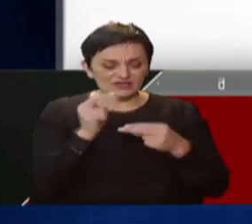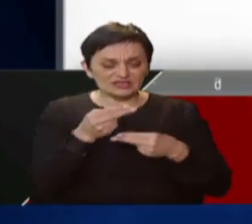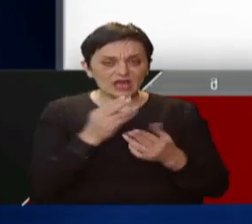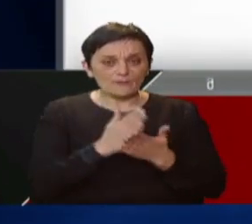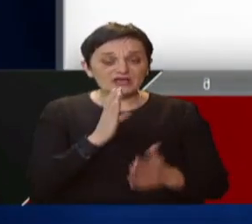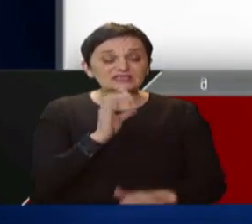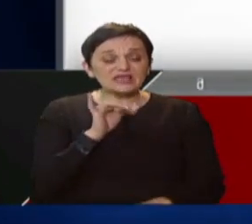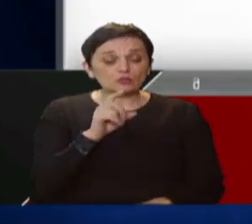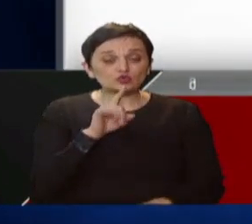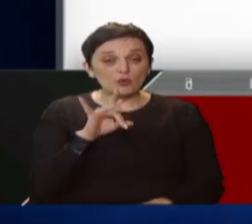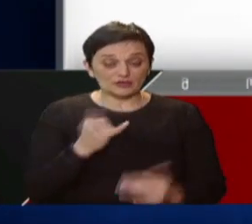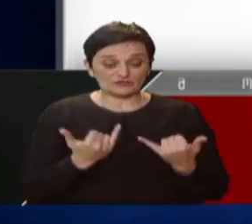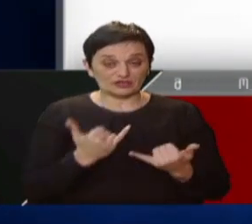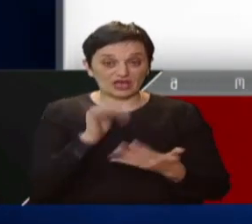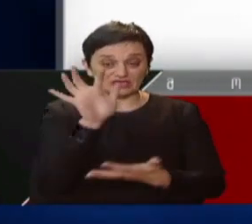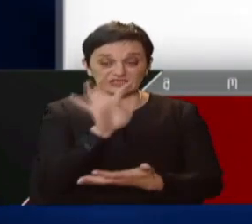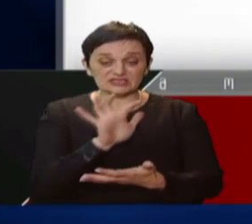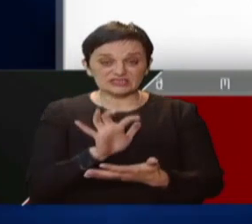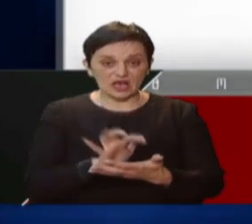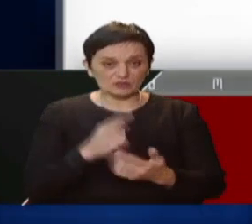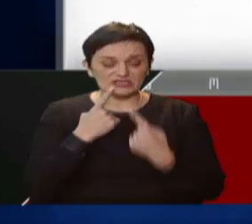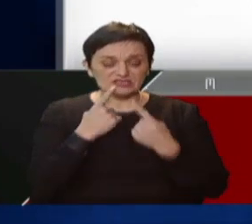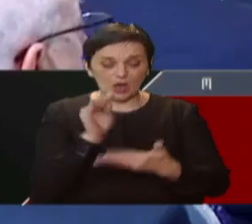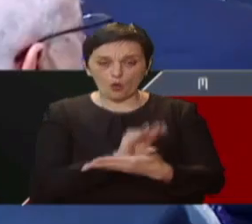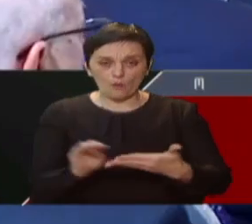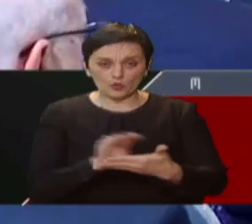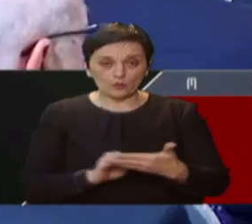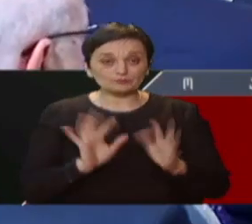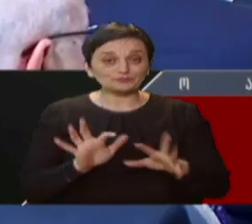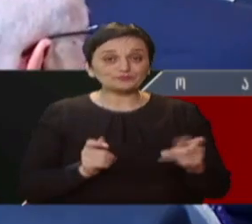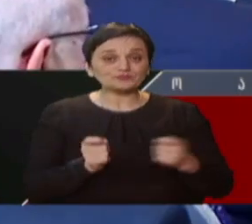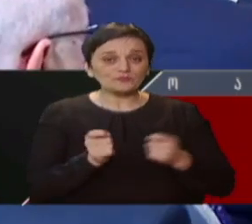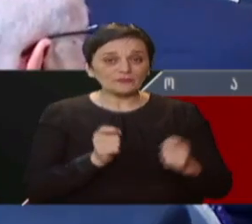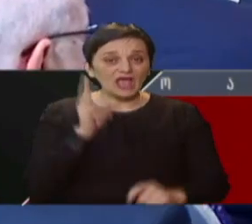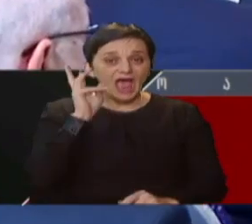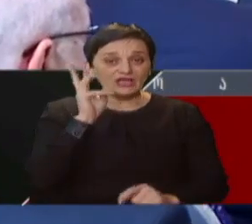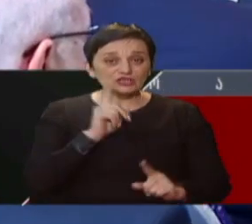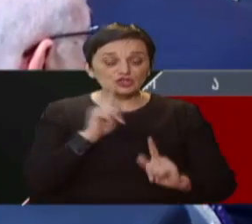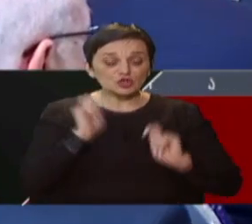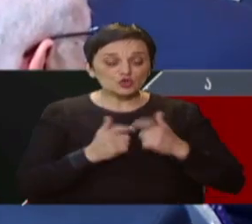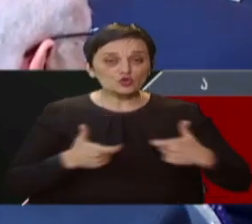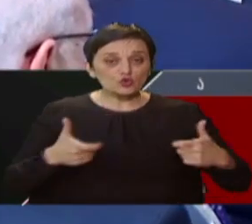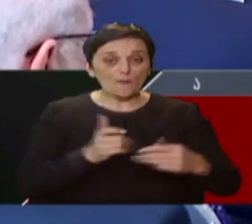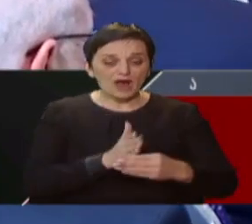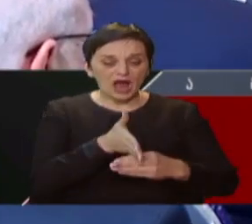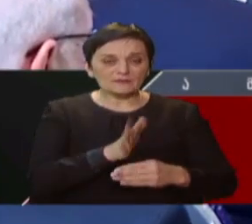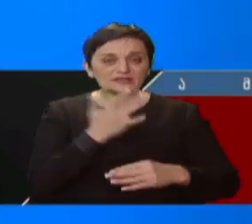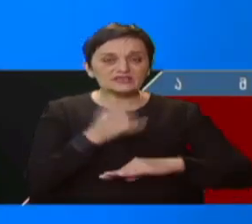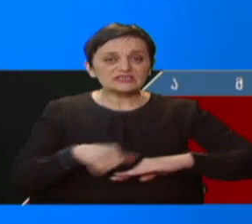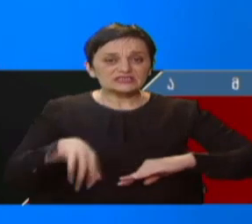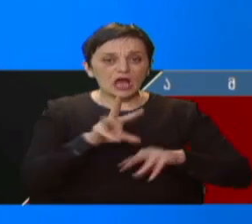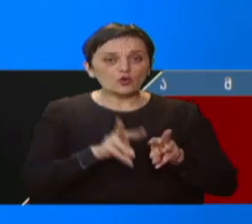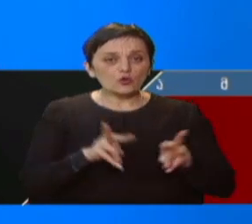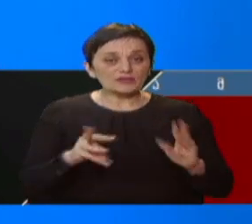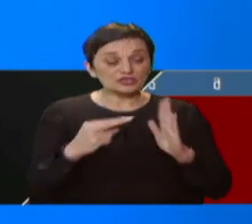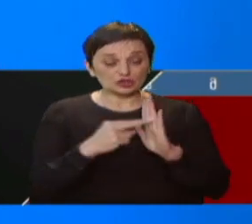რომელზეც სალომე ზურაბიშვილი დღევანდელ წერილობით მიმართვაში საუბრობს. Prezidentis elchebis konferentsiaze ar misla sagareo sakmeta